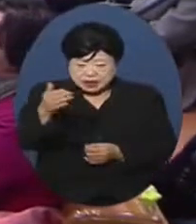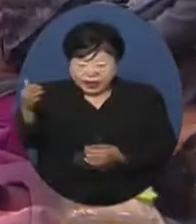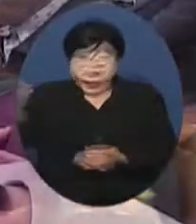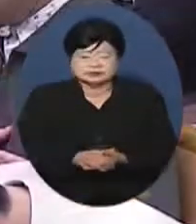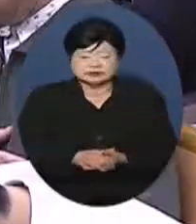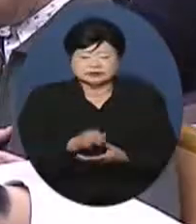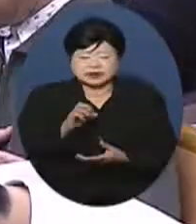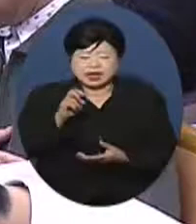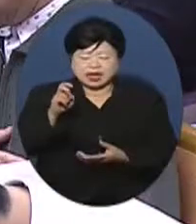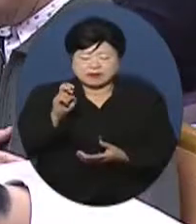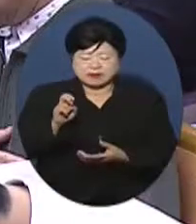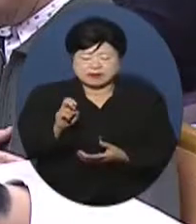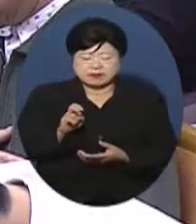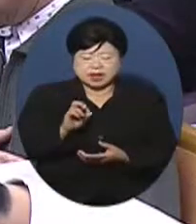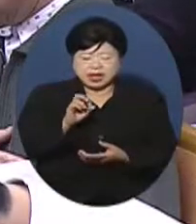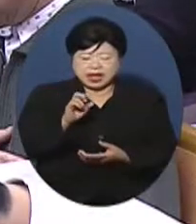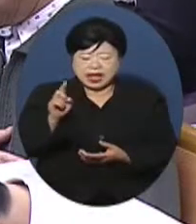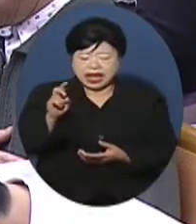타미 됐는데